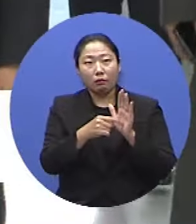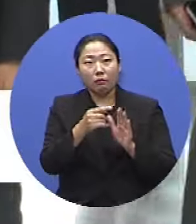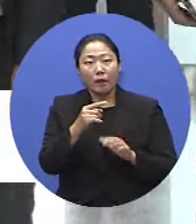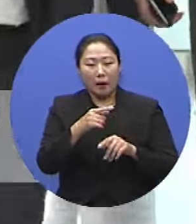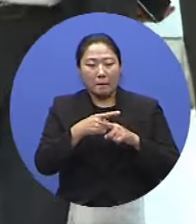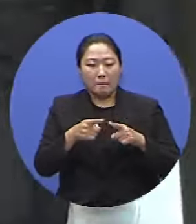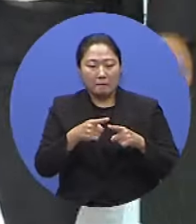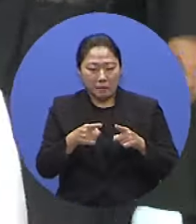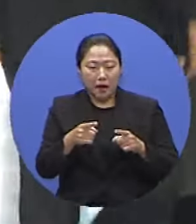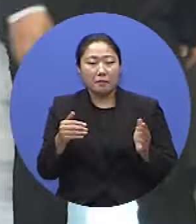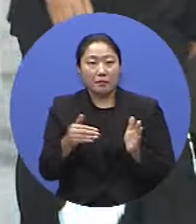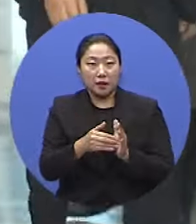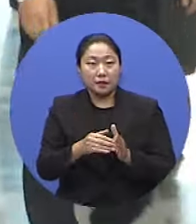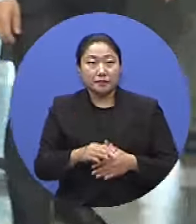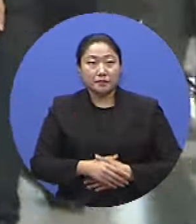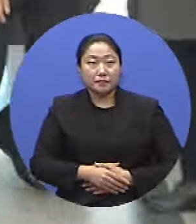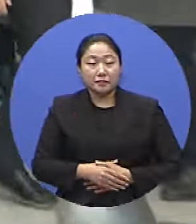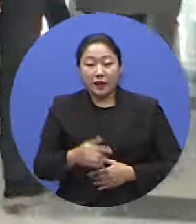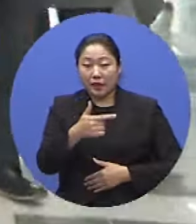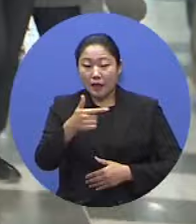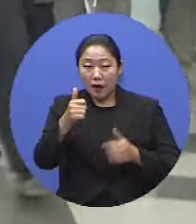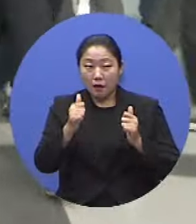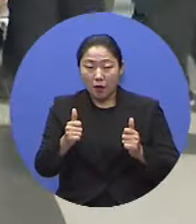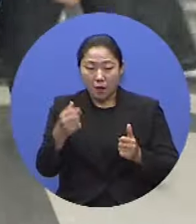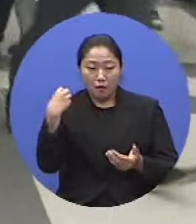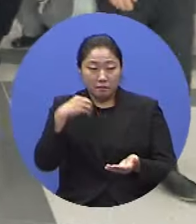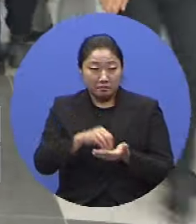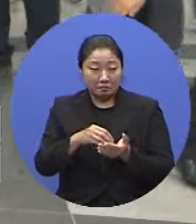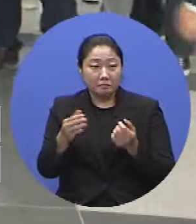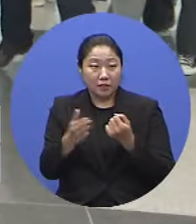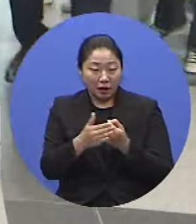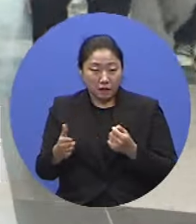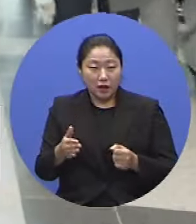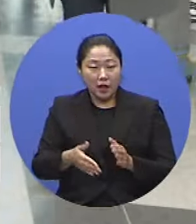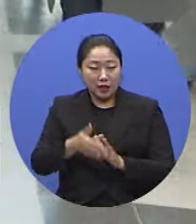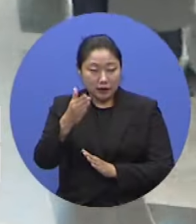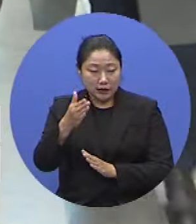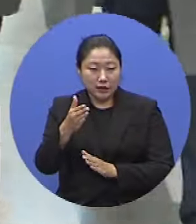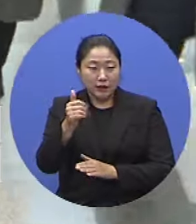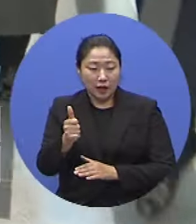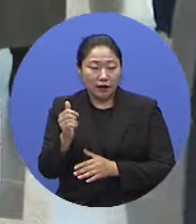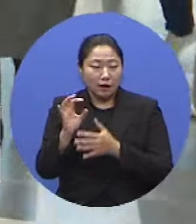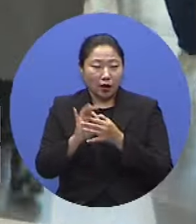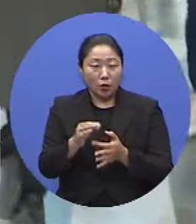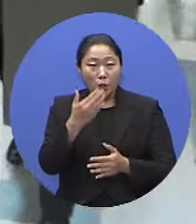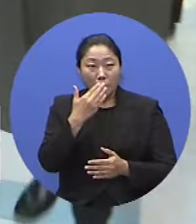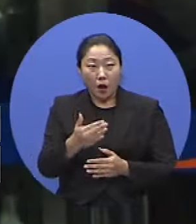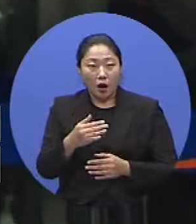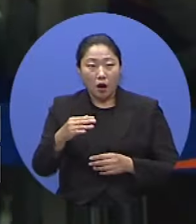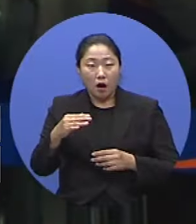없다고 판시했습니다. 대법원의 파기 환송으로 이학수 시장의 직은 유지됐지만